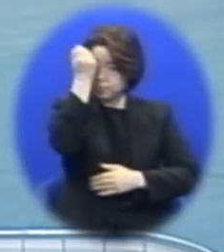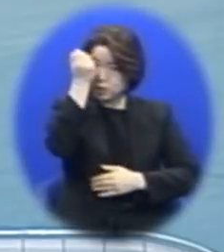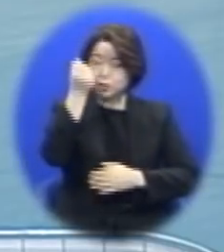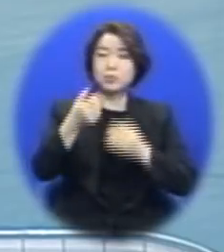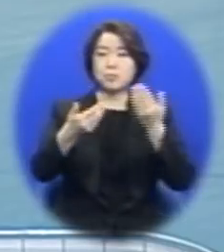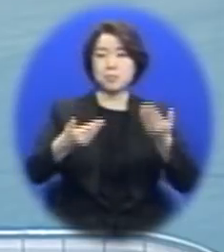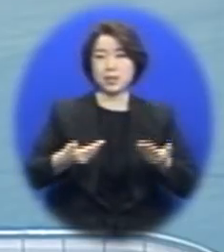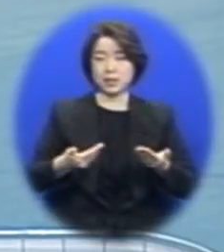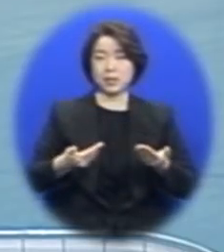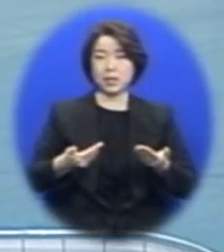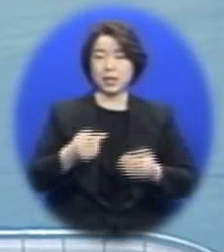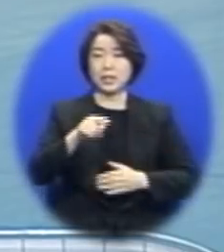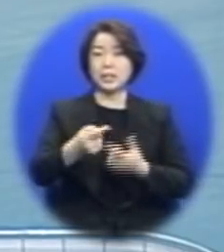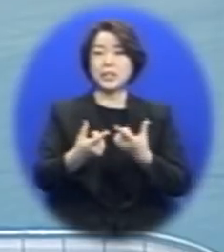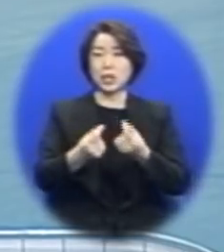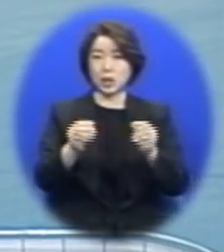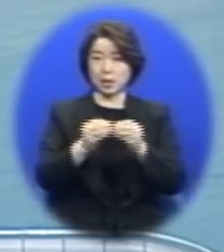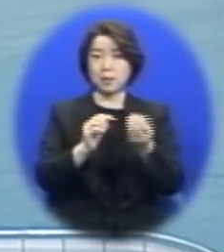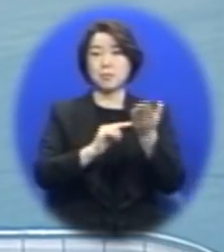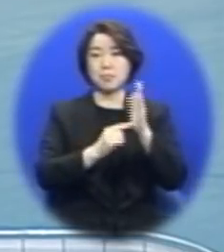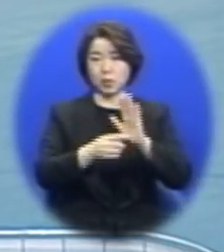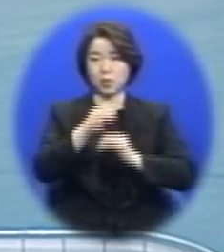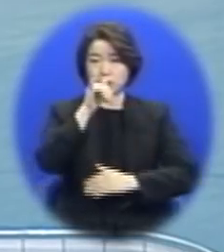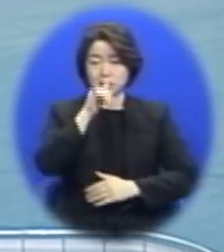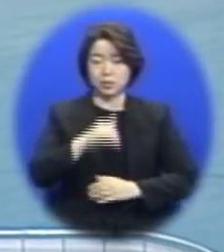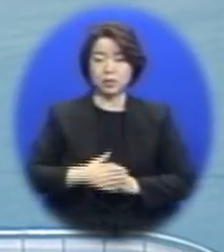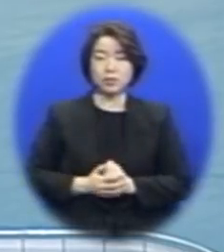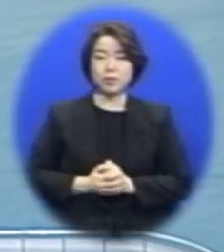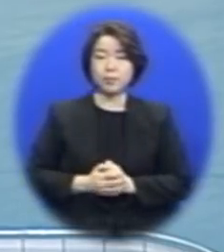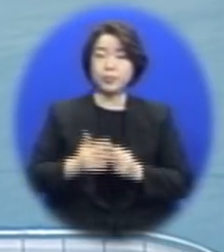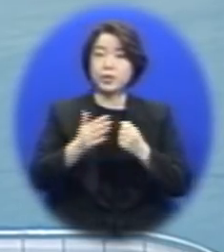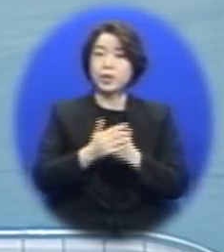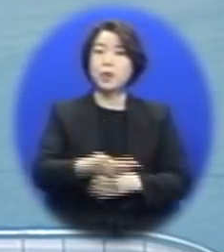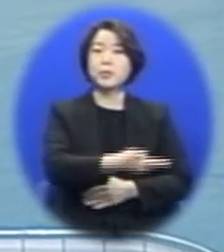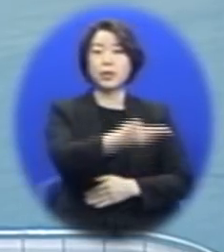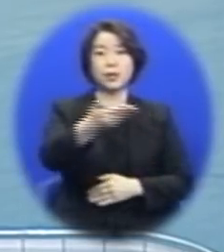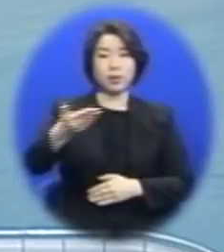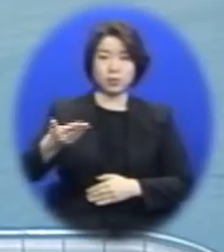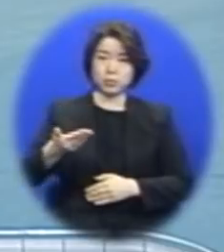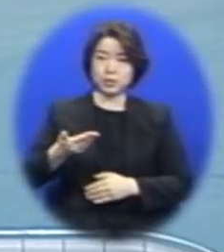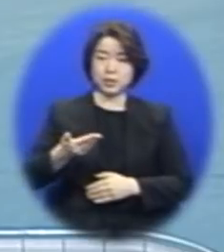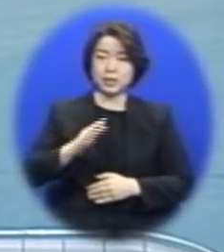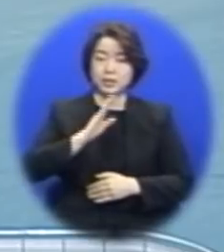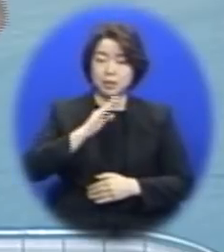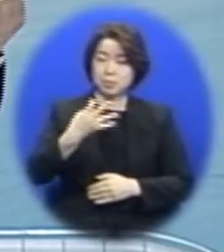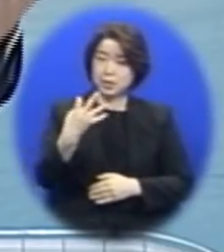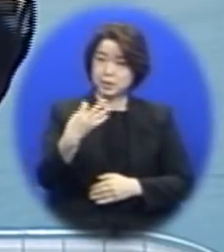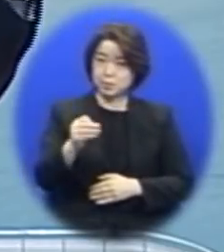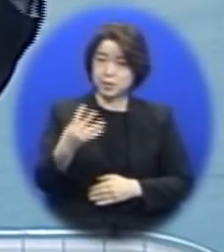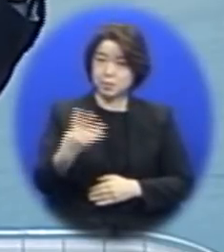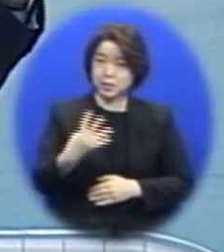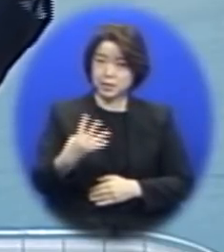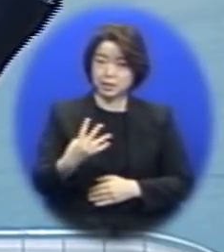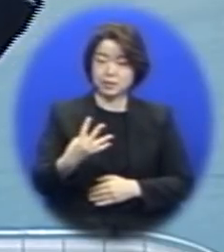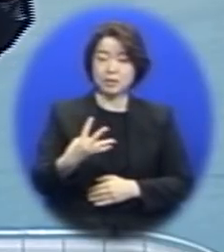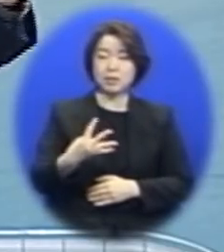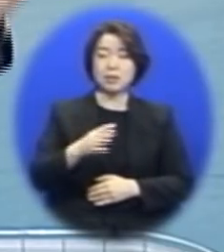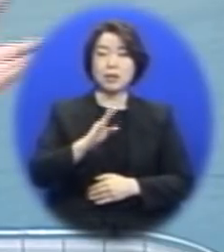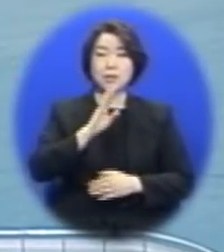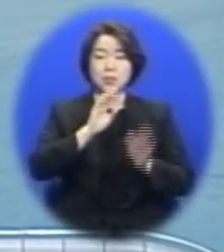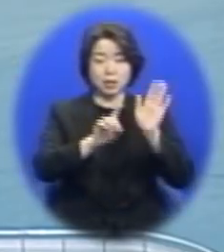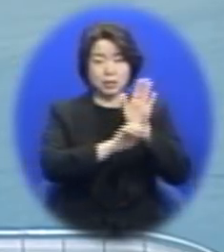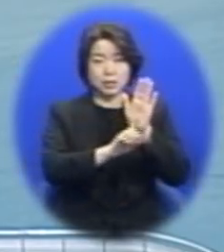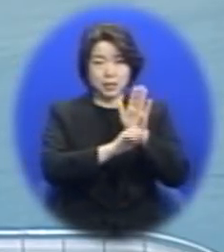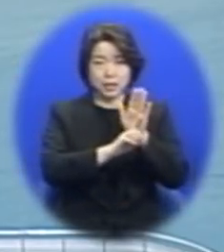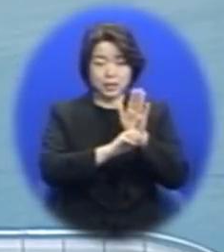지킴을 받았다 이렇게 표현하고 있는 것입니다. 그러므로 여러분이 정말 14만 4천 명의 그 상징적인 구원받은